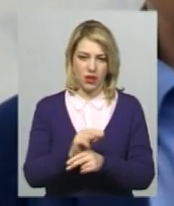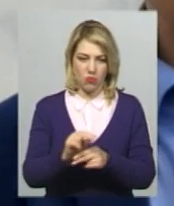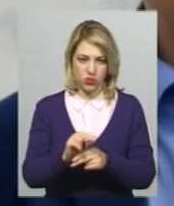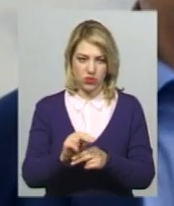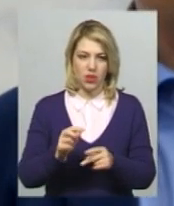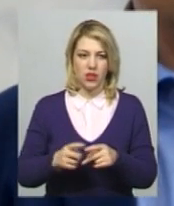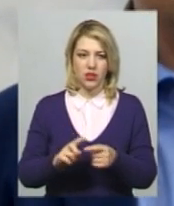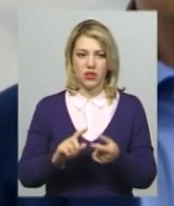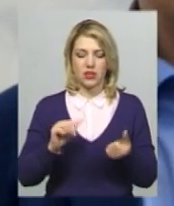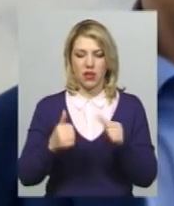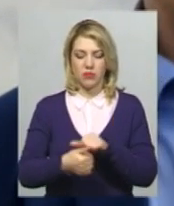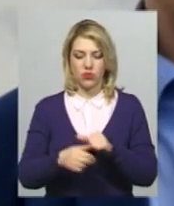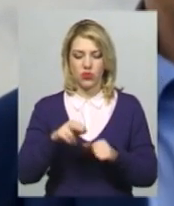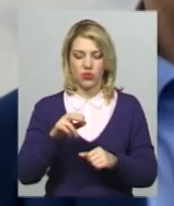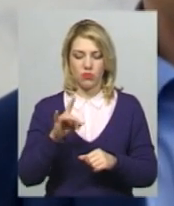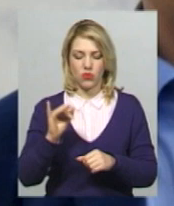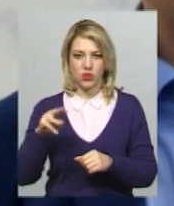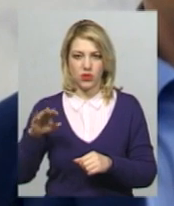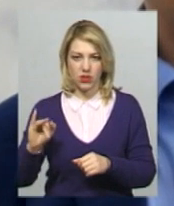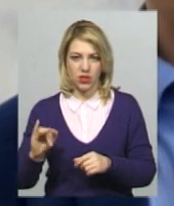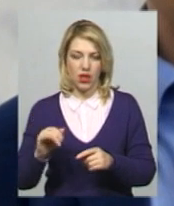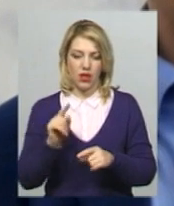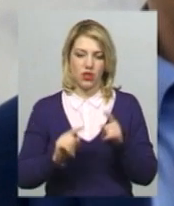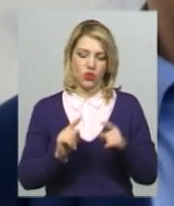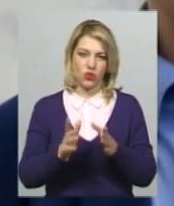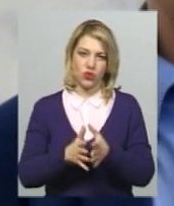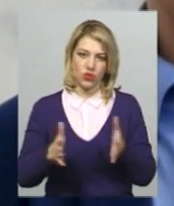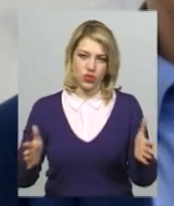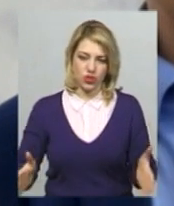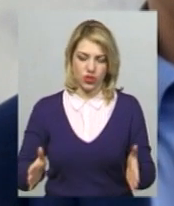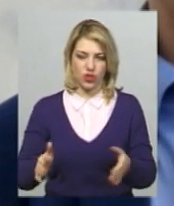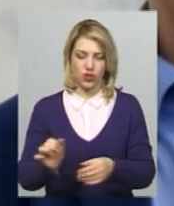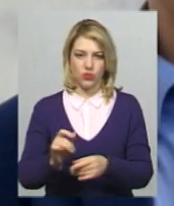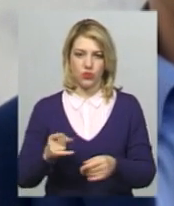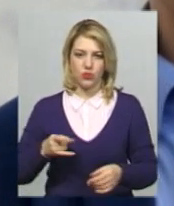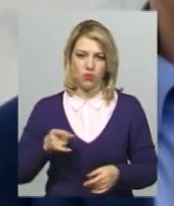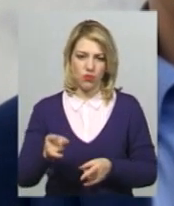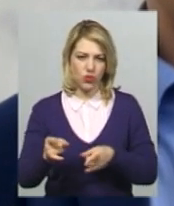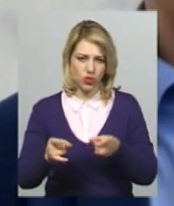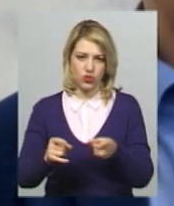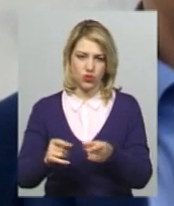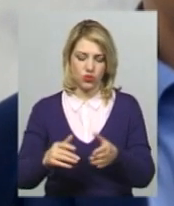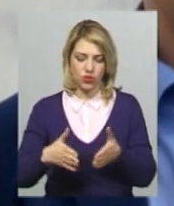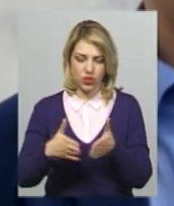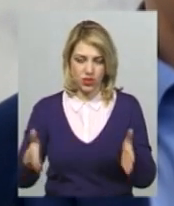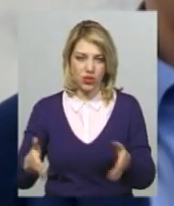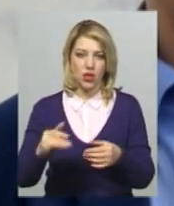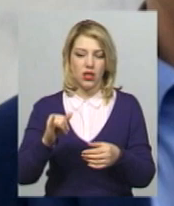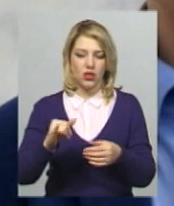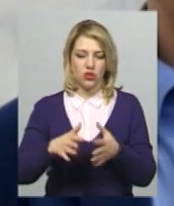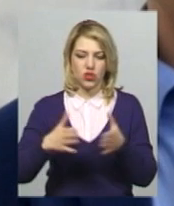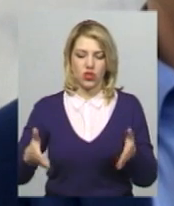замінюють борти, інколи розширюють проїжджу частину, облаштовують